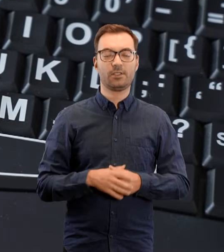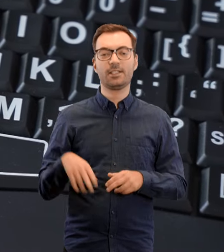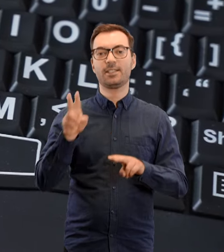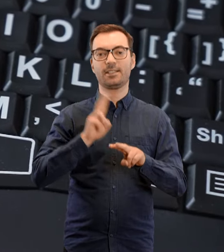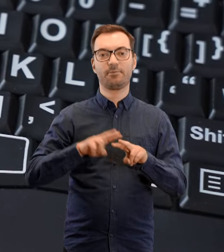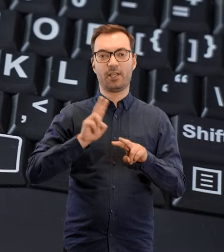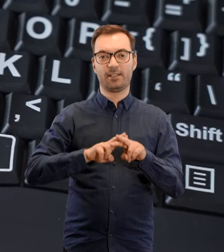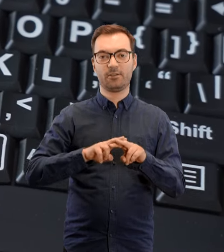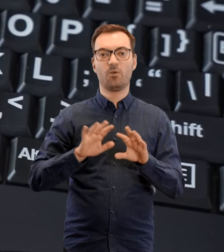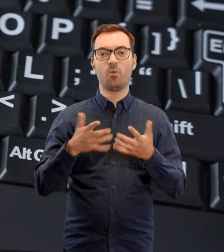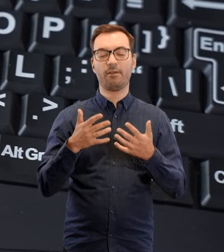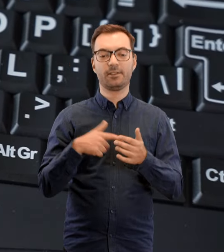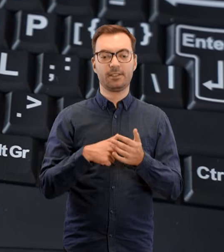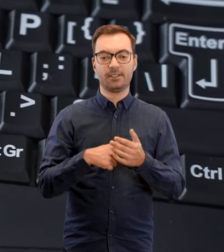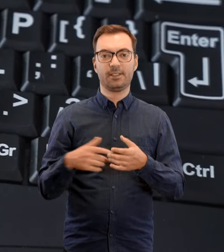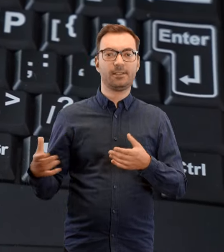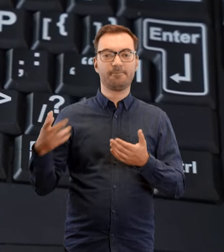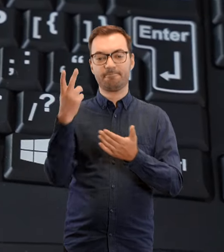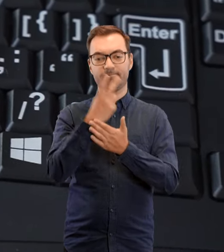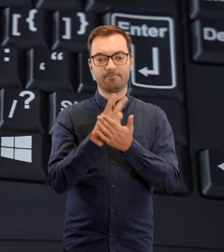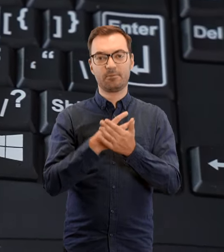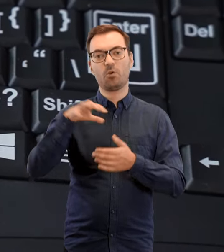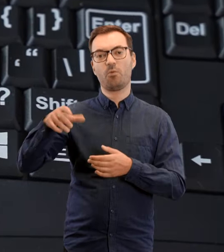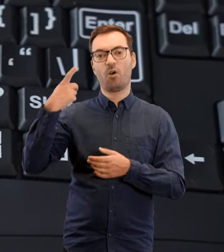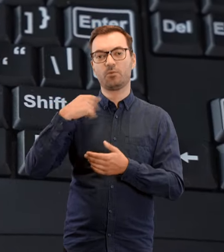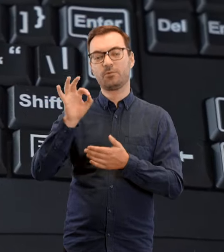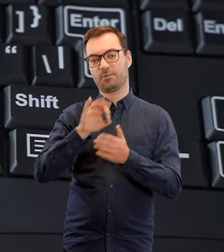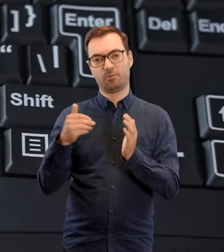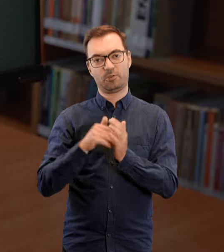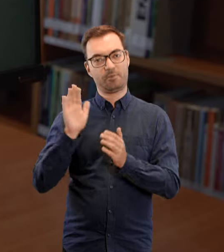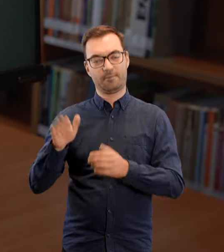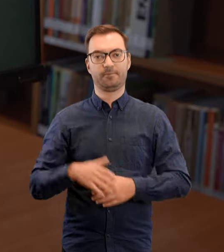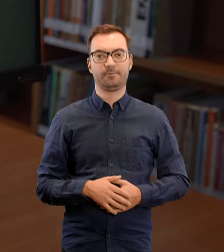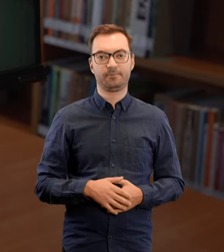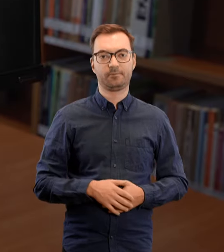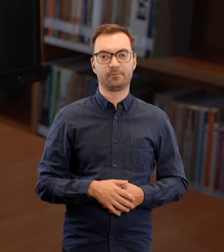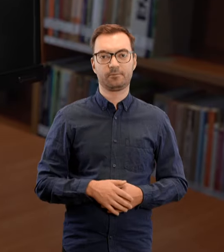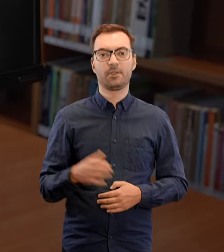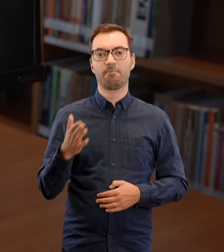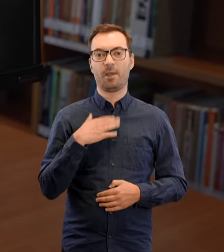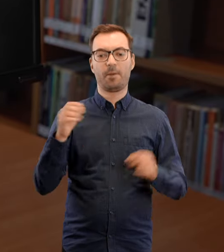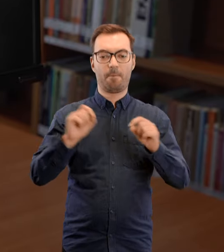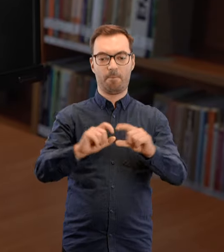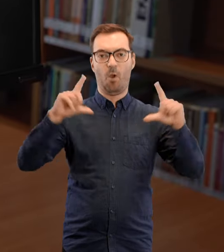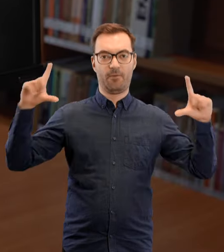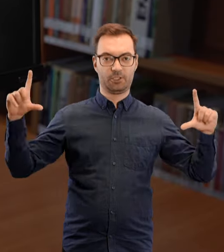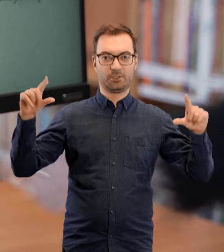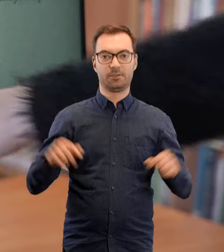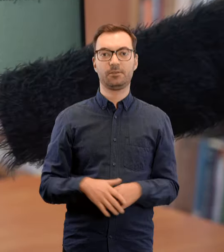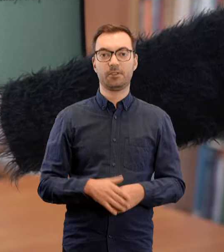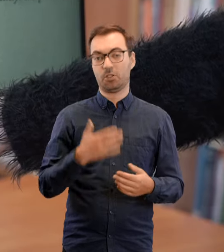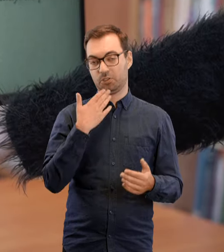sprzęt umożliwiający korzystanie ze zbiorów dla osób ze szczególnymi potrzebami. Zakupiono powiększalnik, dzięki któremu